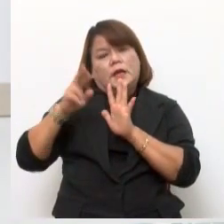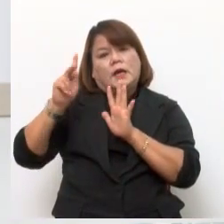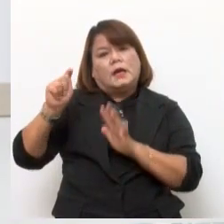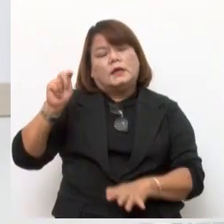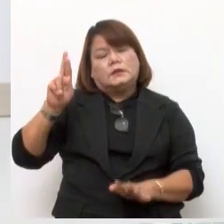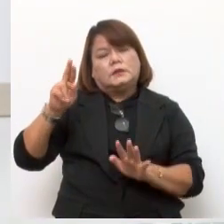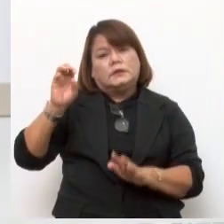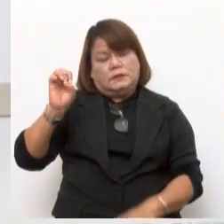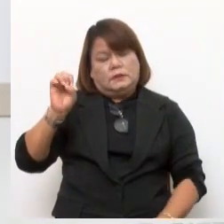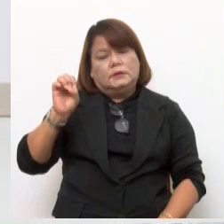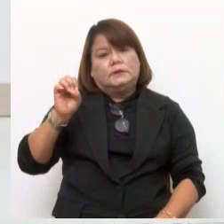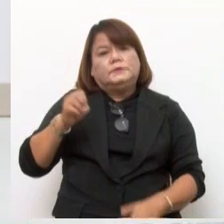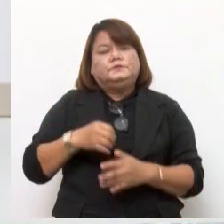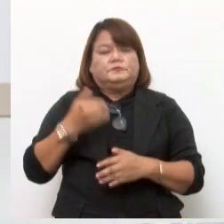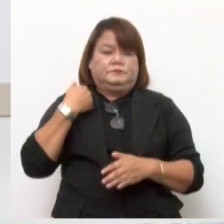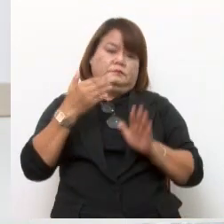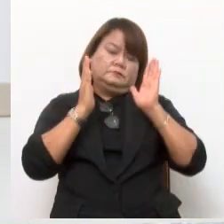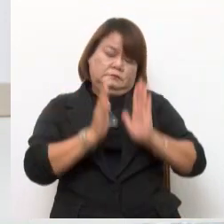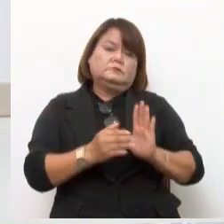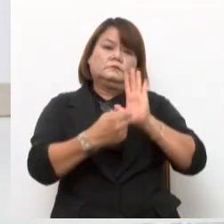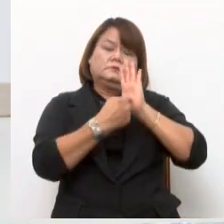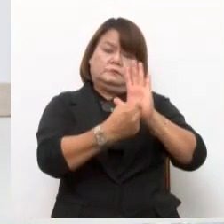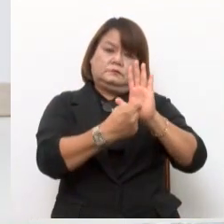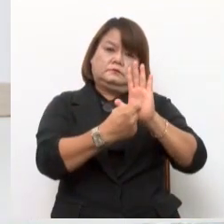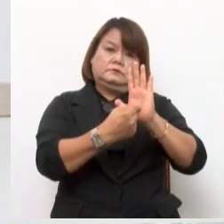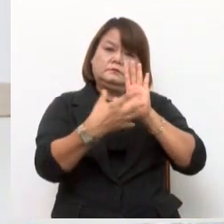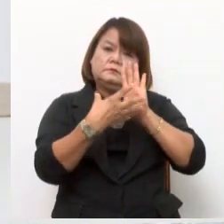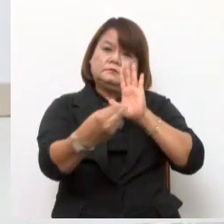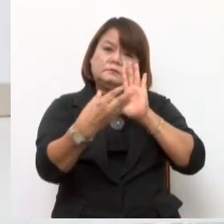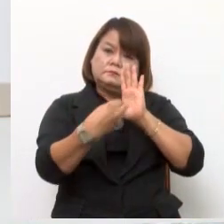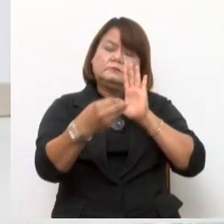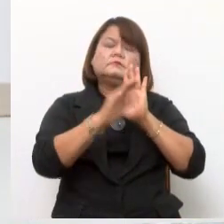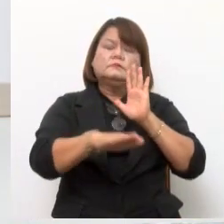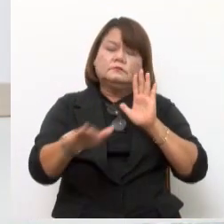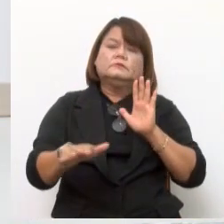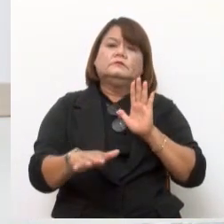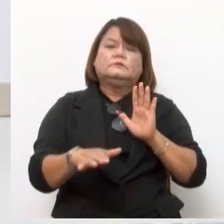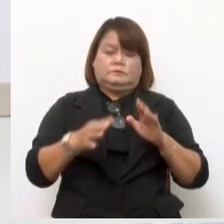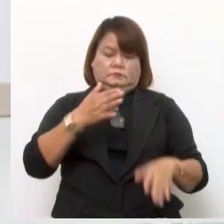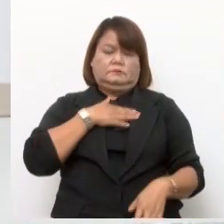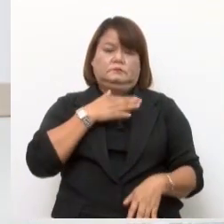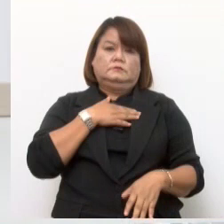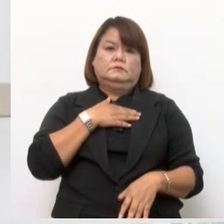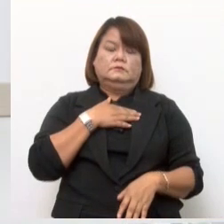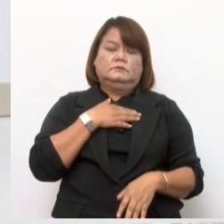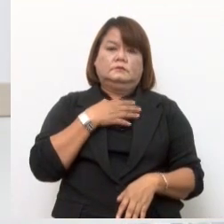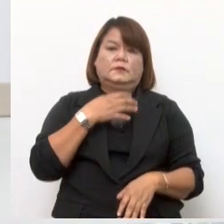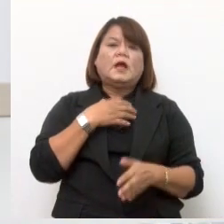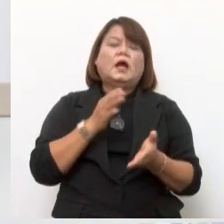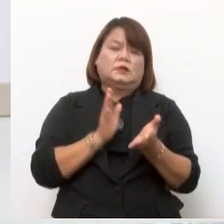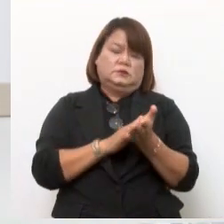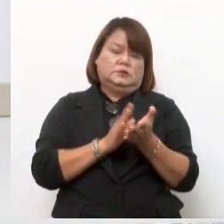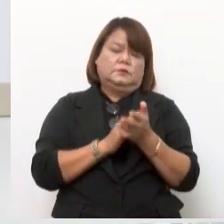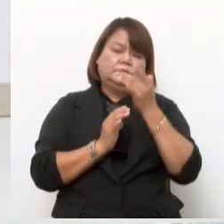ฮีโร่หรือเป็นคนตัวอย่างสำหรับน้องๆ นักเรียนแล้วก็ผมเองก็ยังถืออยากเลยที่อยากถือโอกาส